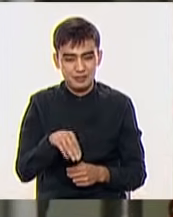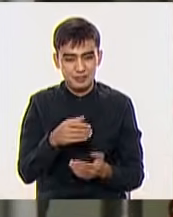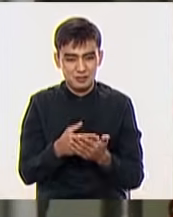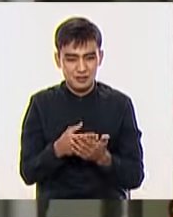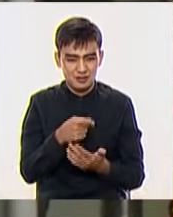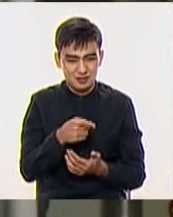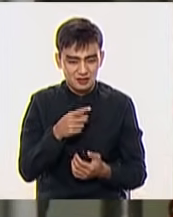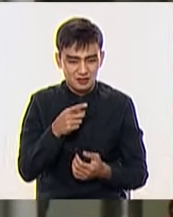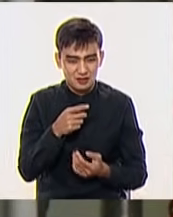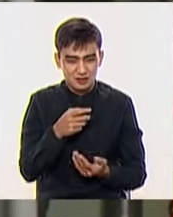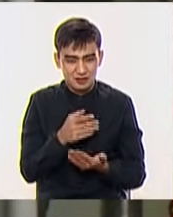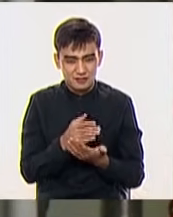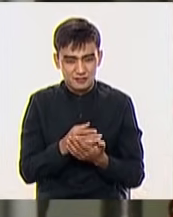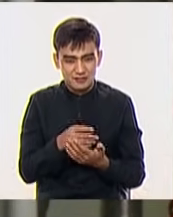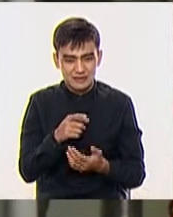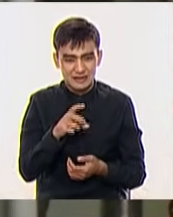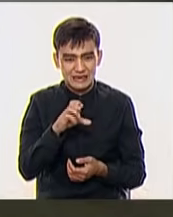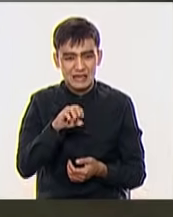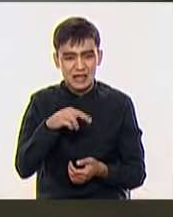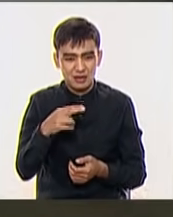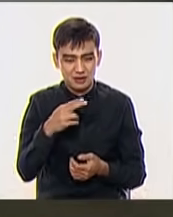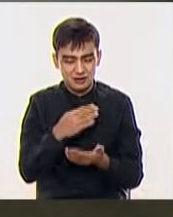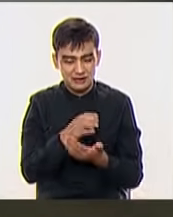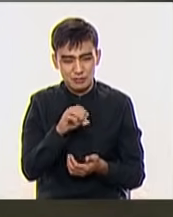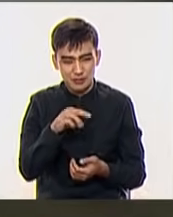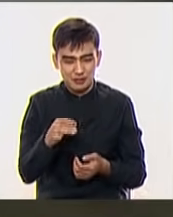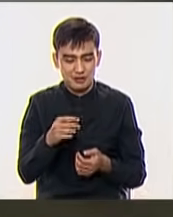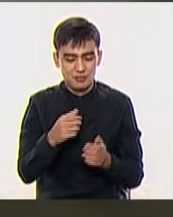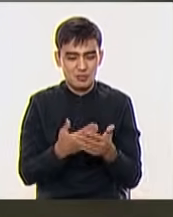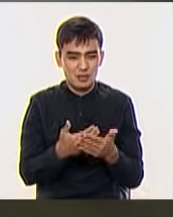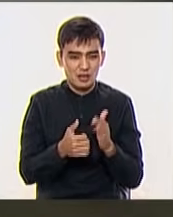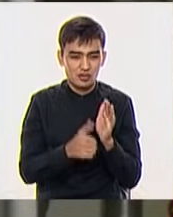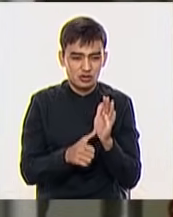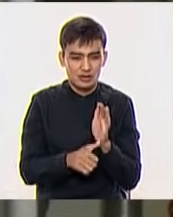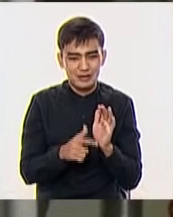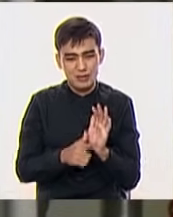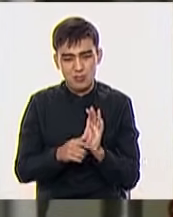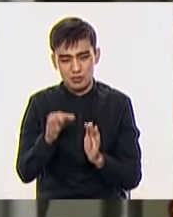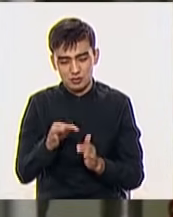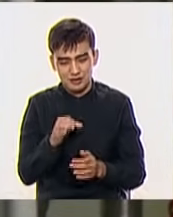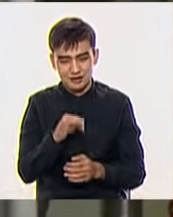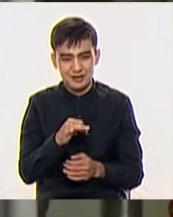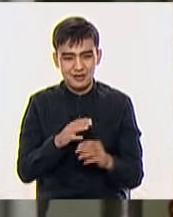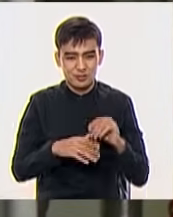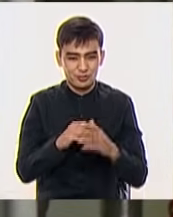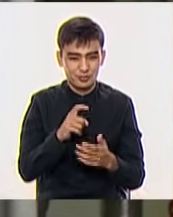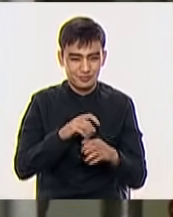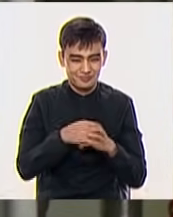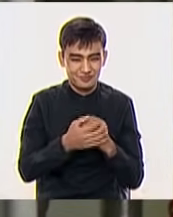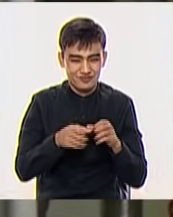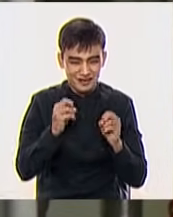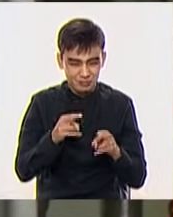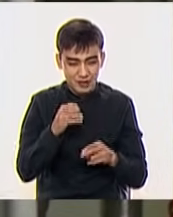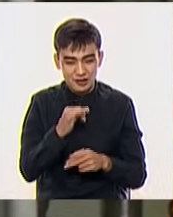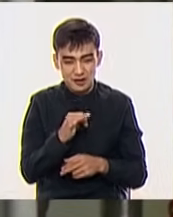следовые какие-то там следы спиртов есть. Не 60-70%, как это должно быть в антисептиках.